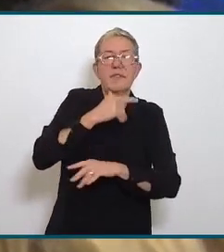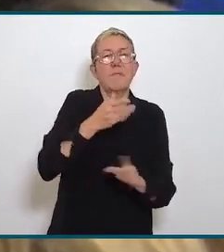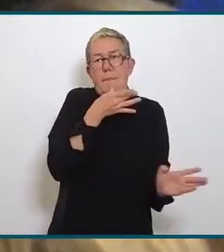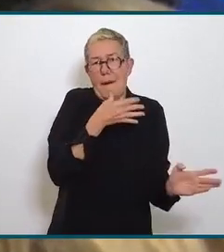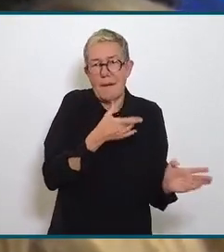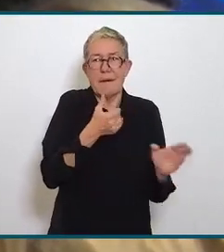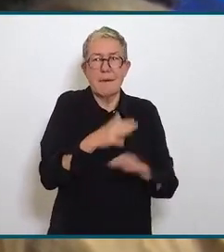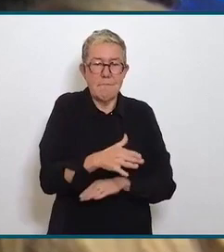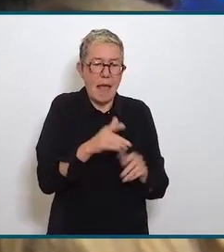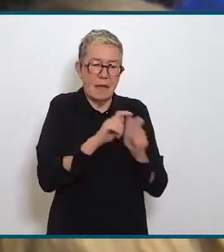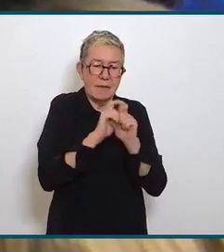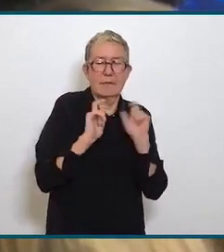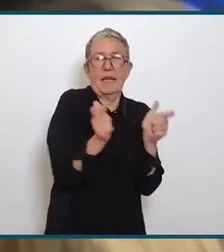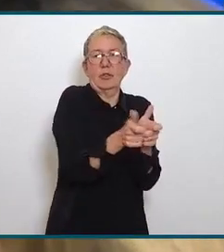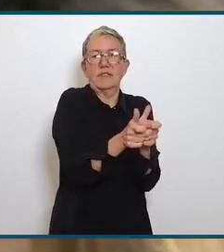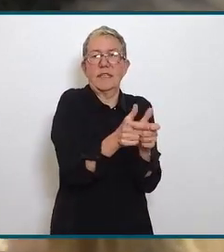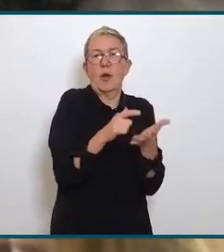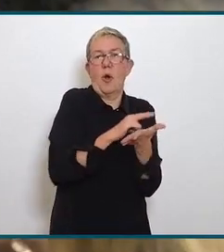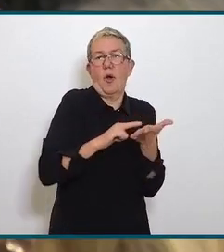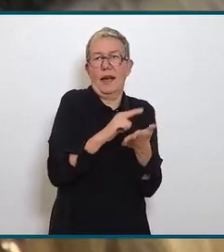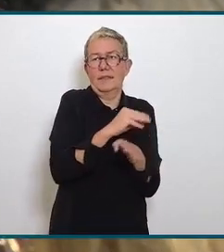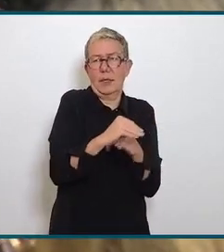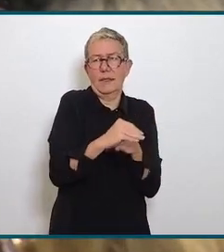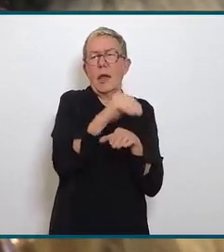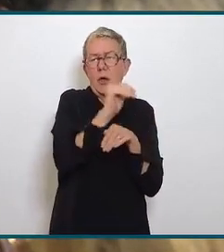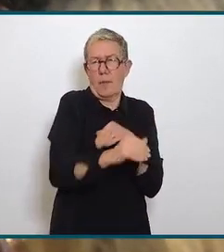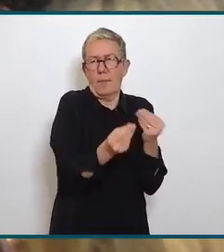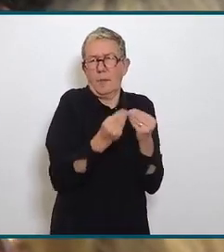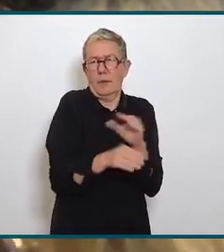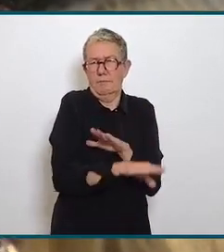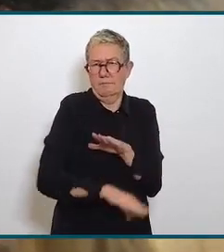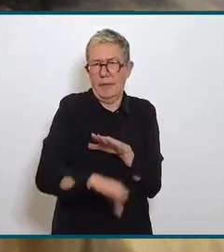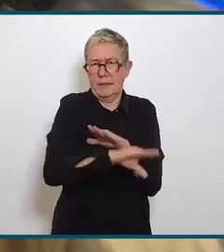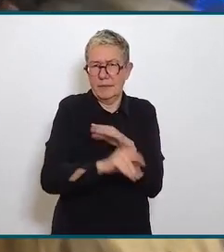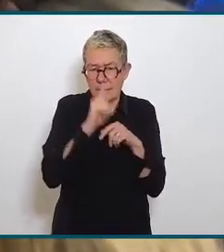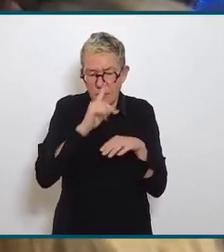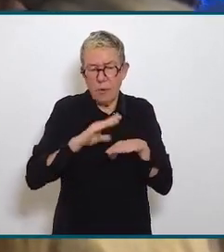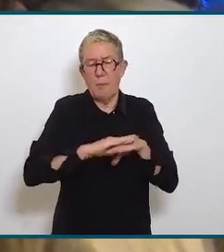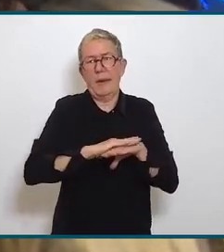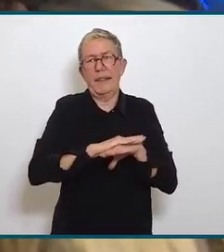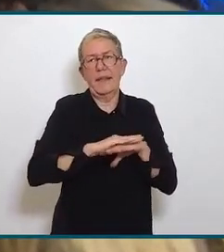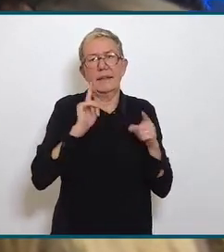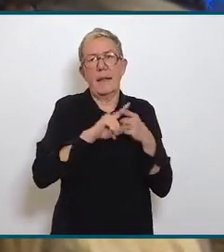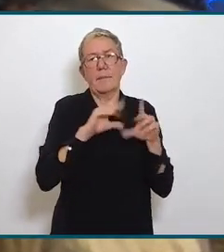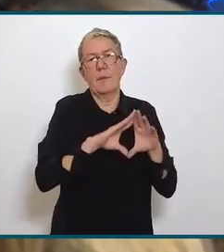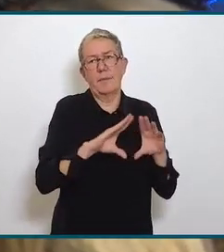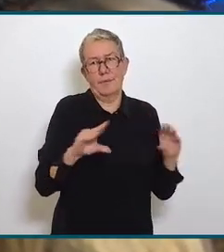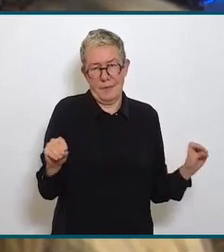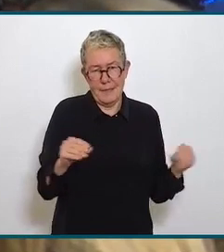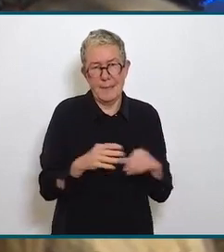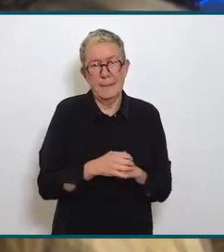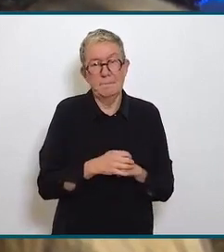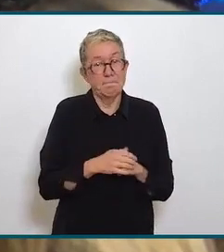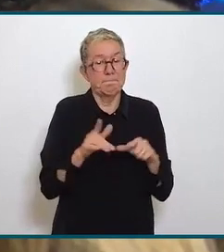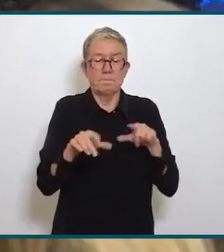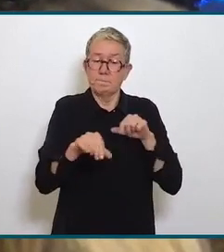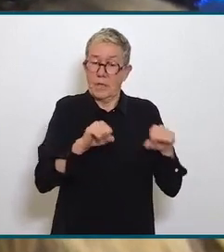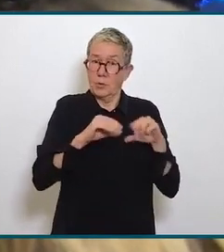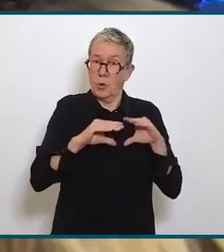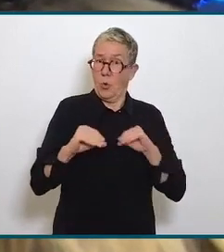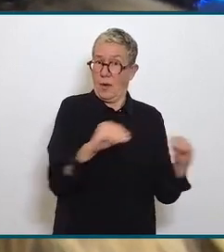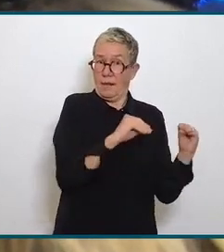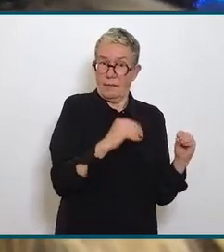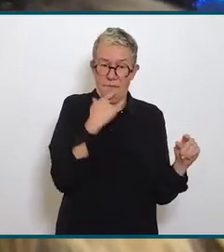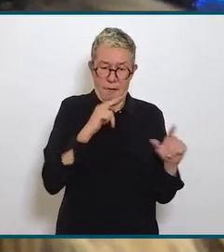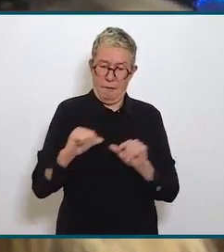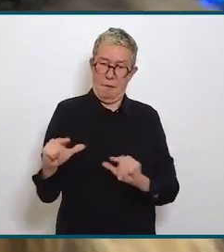diagnostic local de sécurité est véritablement la pierre angulaire de notre politique de tranquillité, tant sur les actions concrètes en termes de présence sur